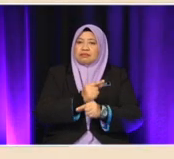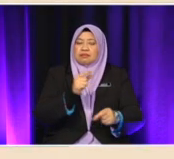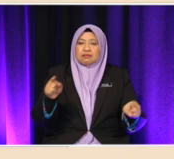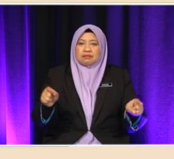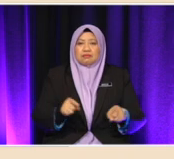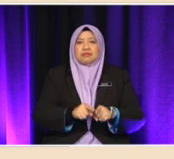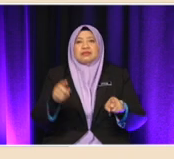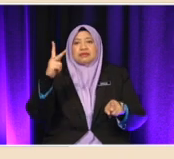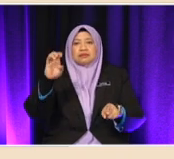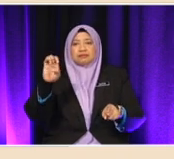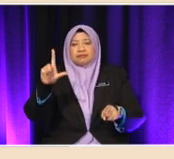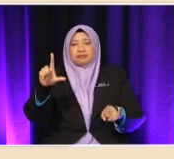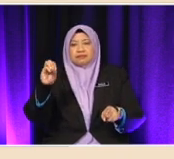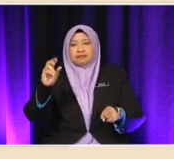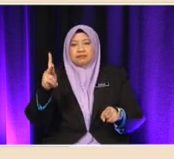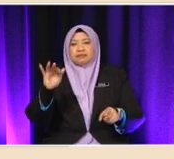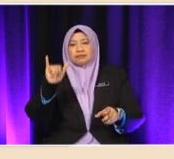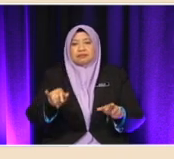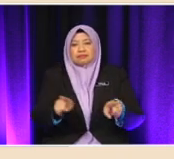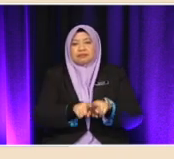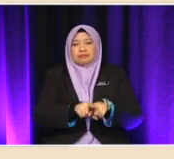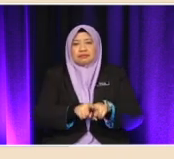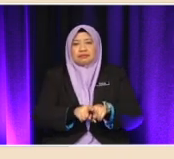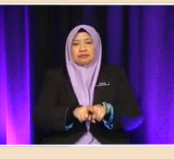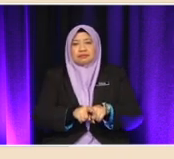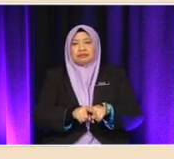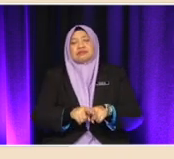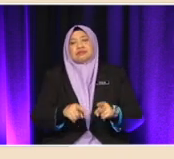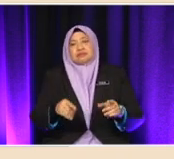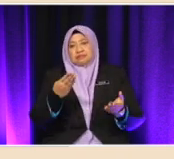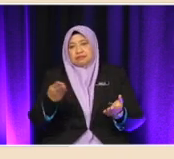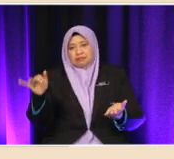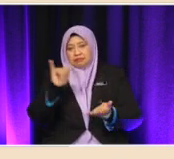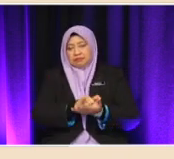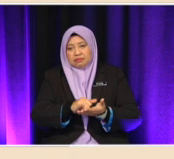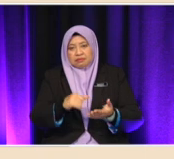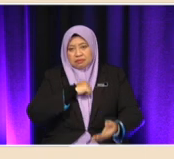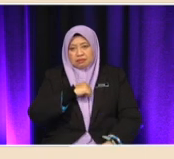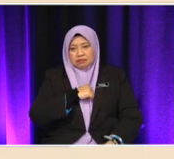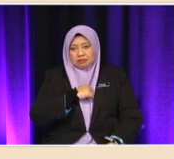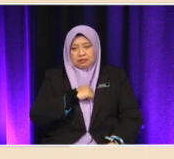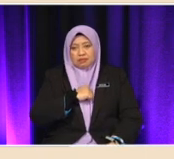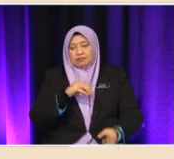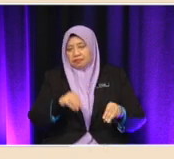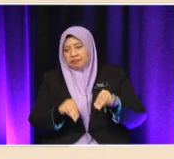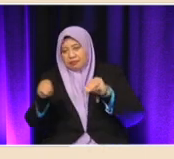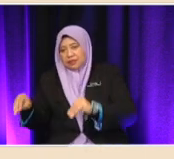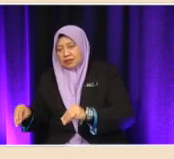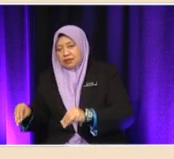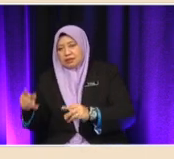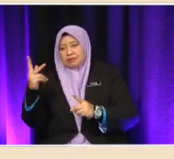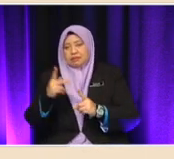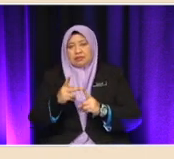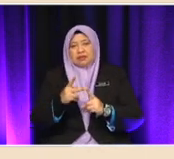sama Oke penentu penawaran harga barang itu sendiri bila kita pindahkan kepada